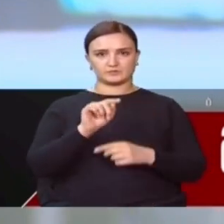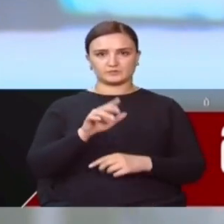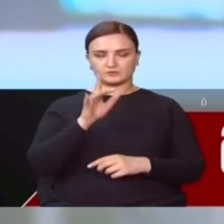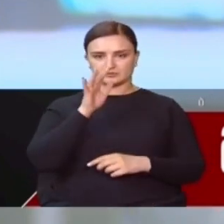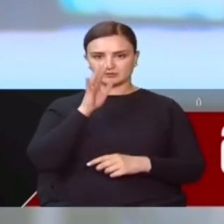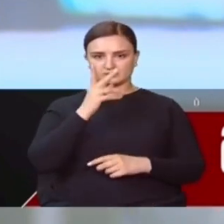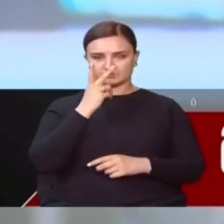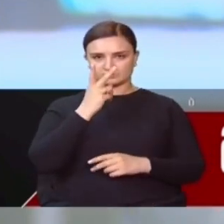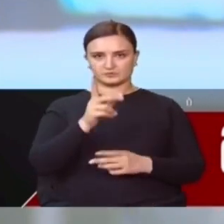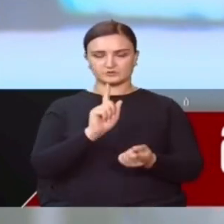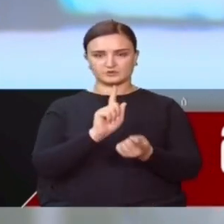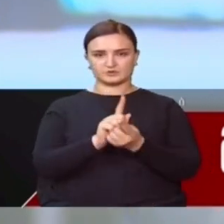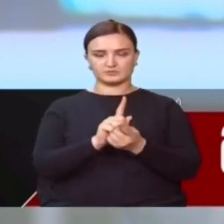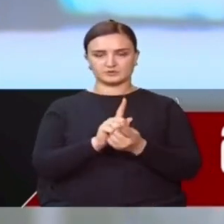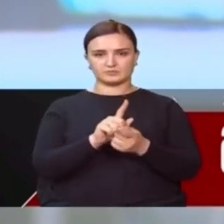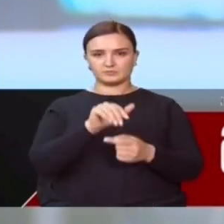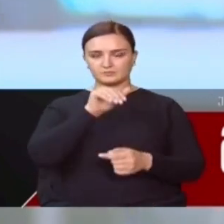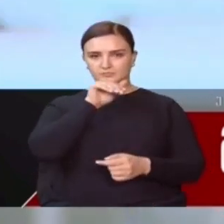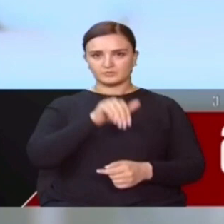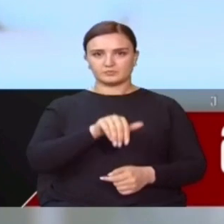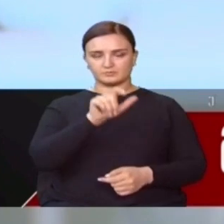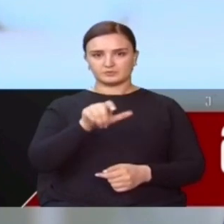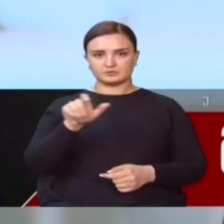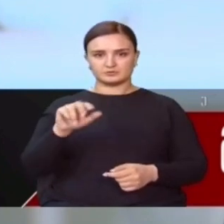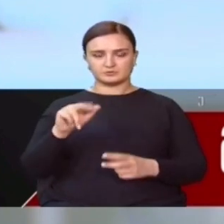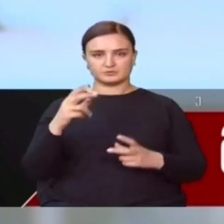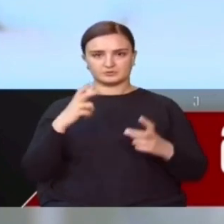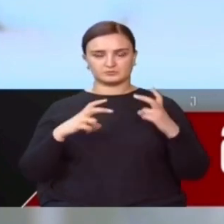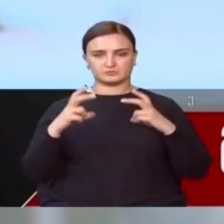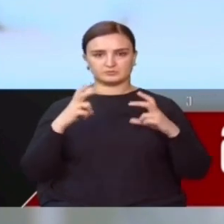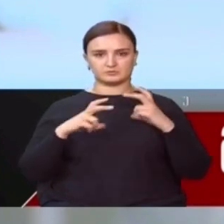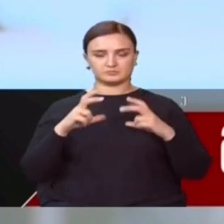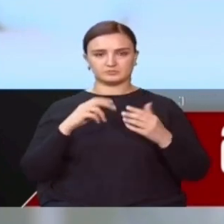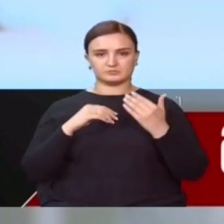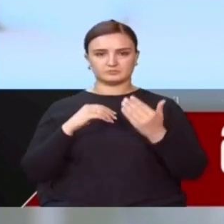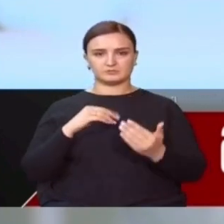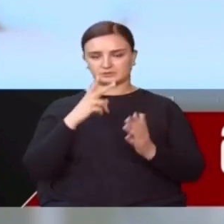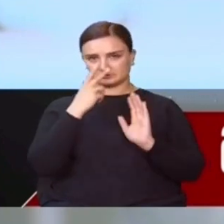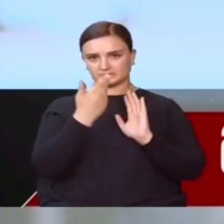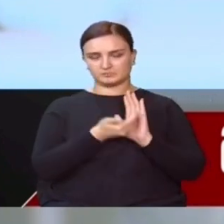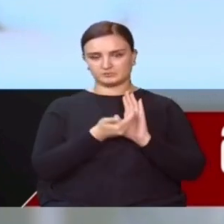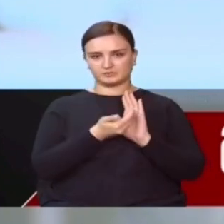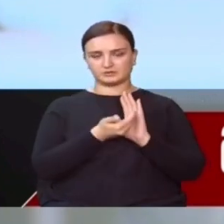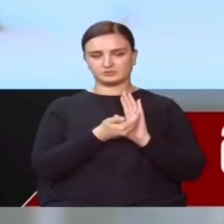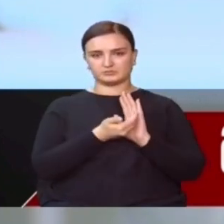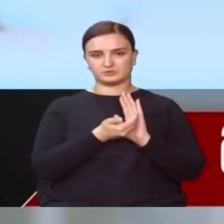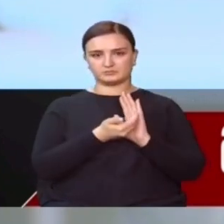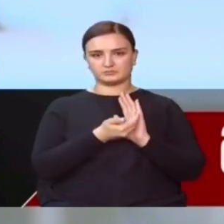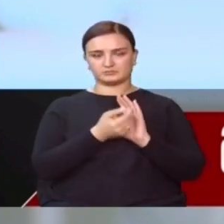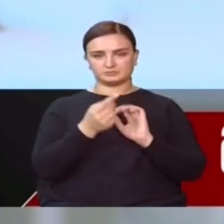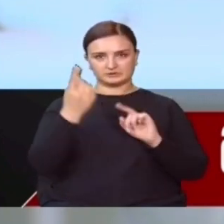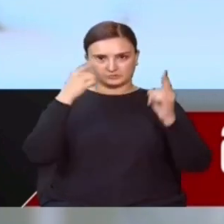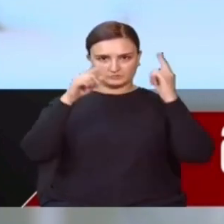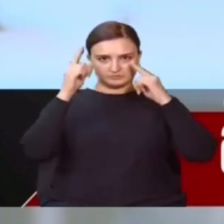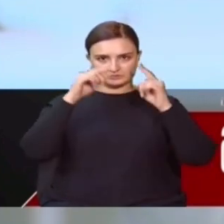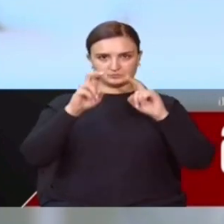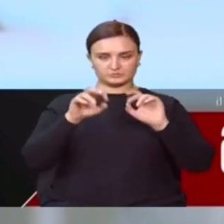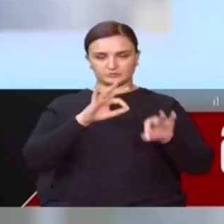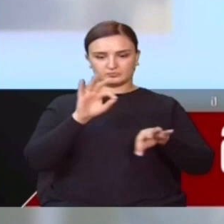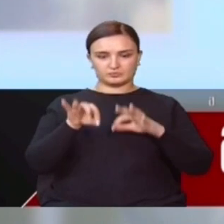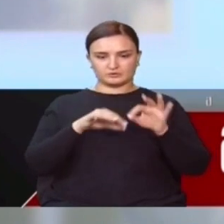უნდა, შევხვდით პროფესორებს და სტუდენტებს, მათ წარმოგვიდგინეს ისეთი ინოვაციური პროექტები